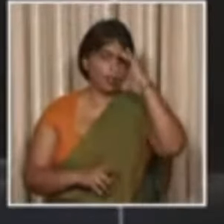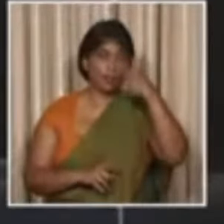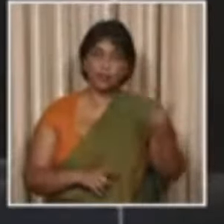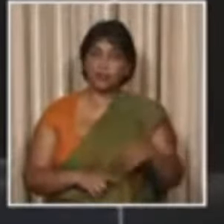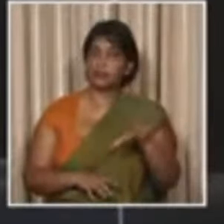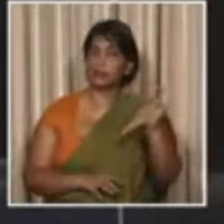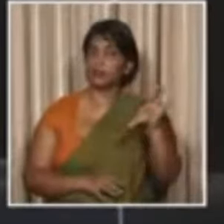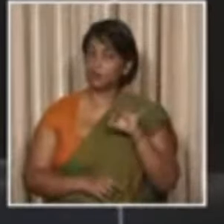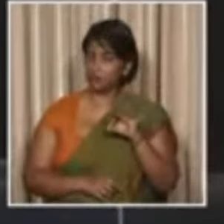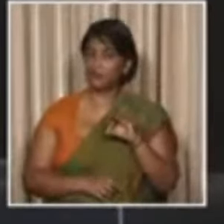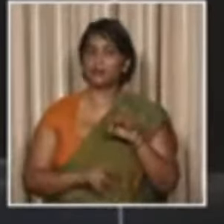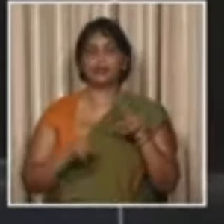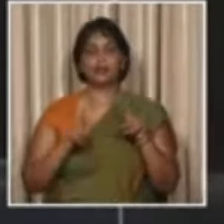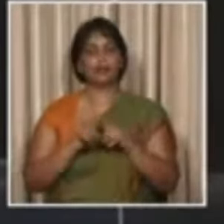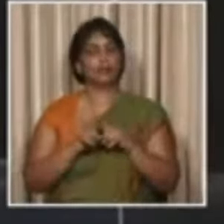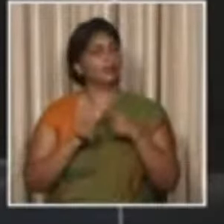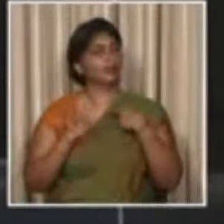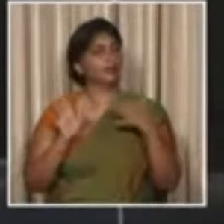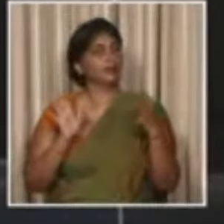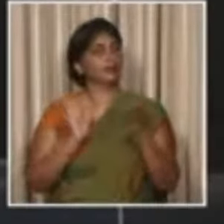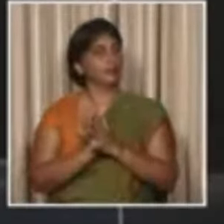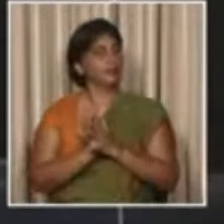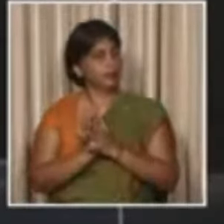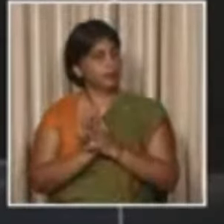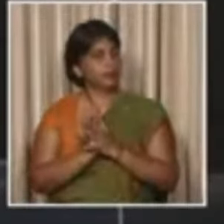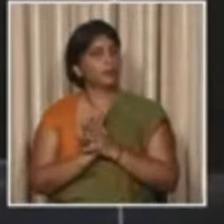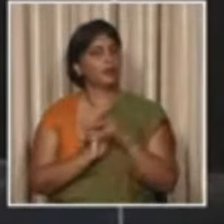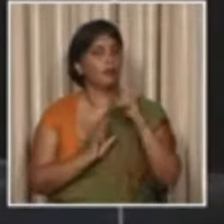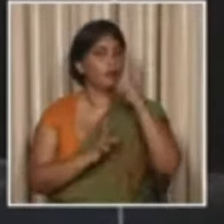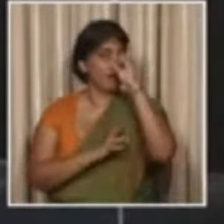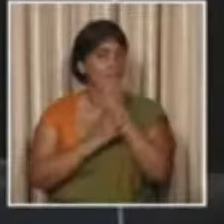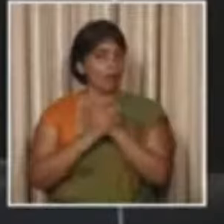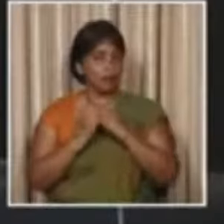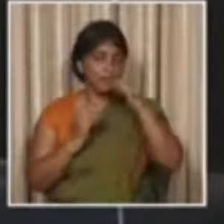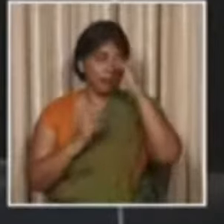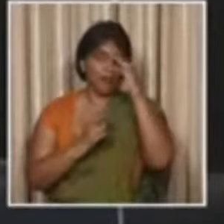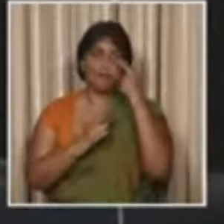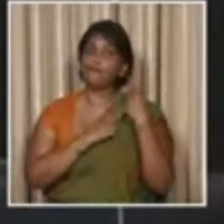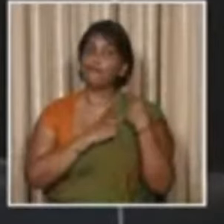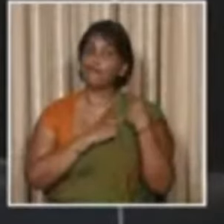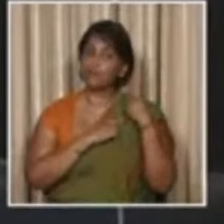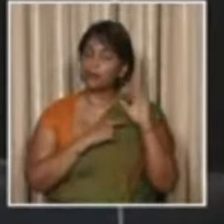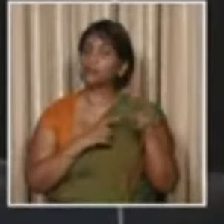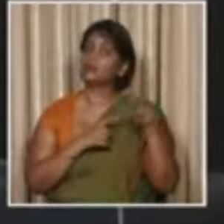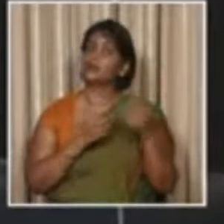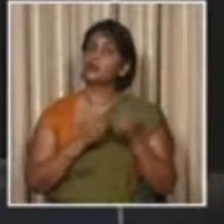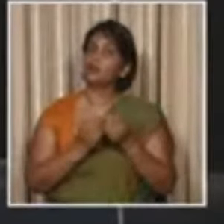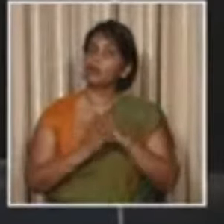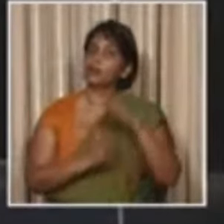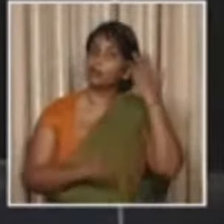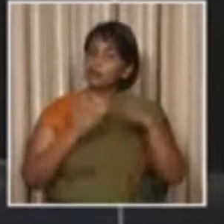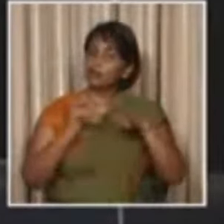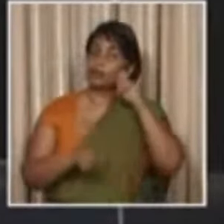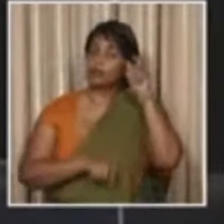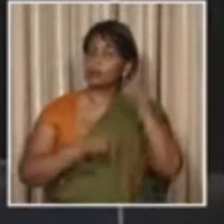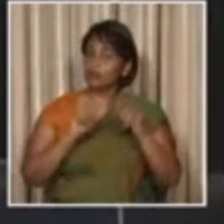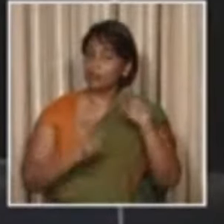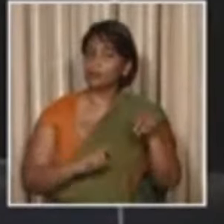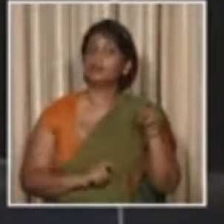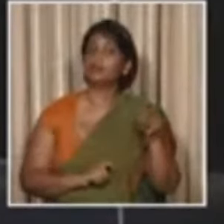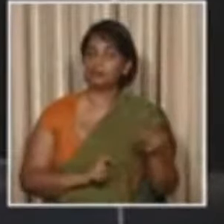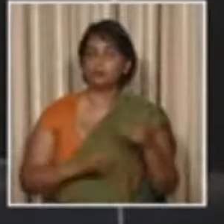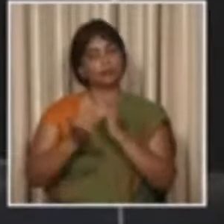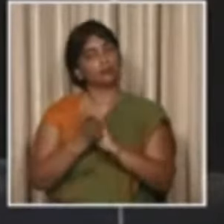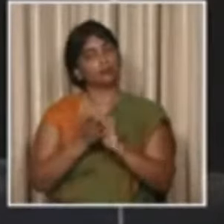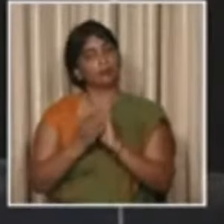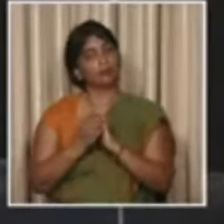ගැනීම ඊළඟට ඒකත් එක්ක ඒ ආගමික නායකින්ගේ වගකීමක් තියෙනවා තමන්ගේ මියගිය ජනතාව වෙනුවෙන් ඒ සහනය